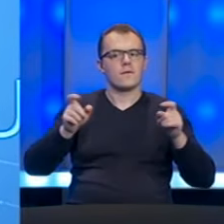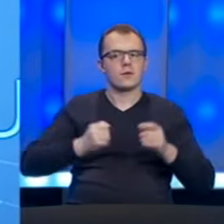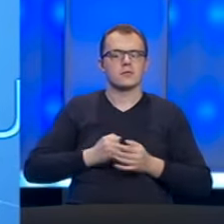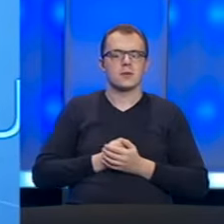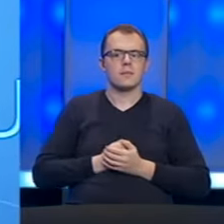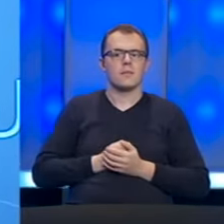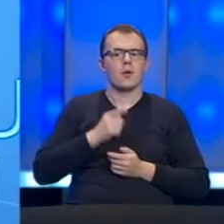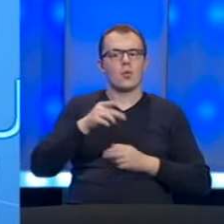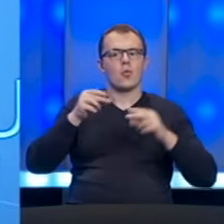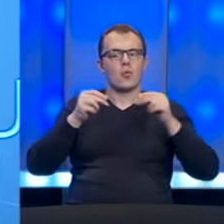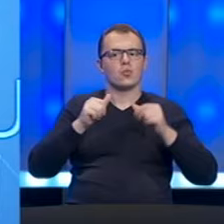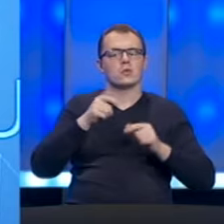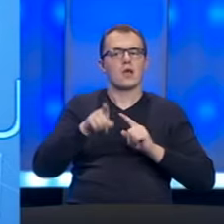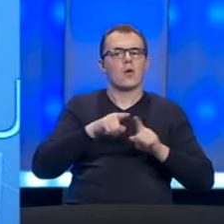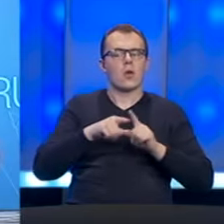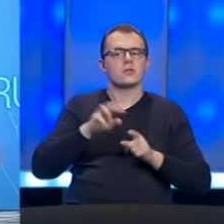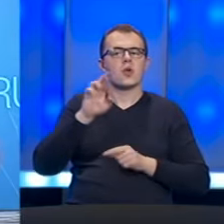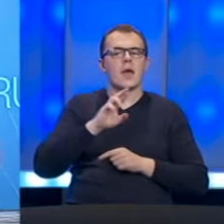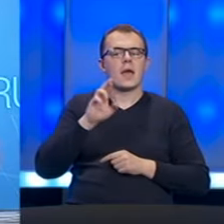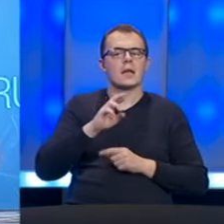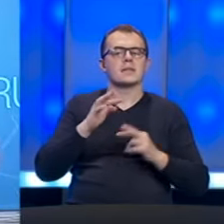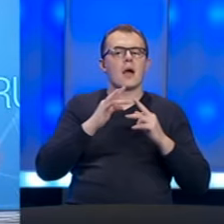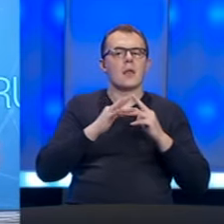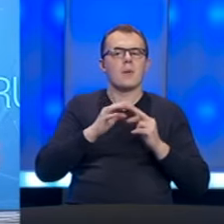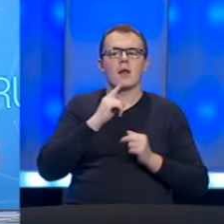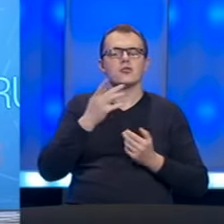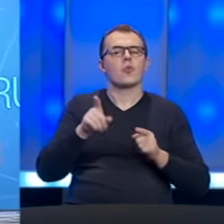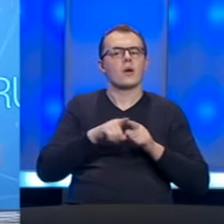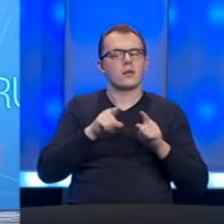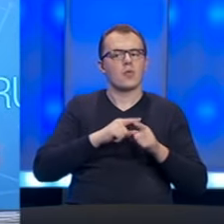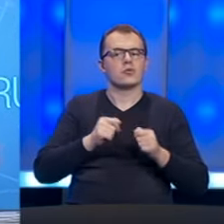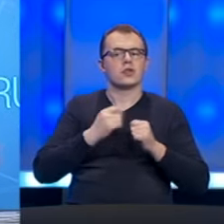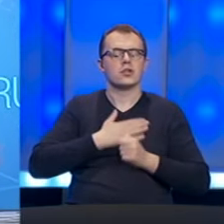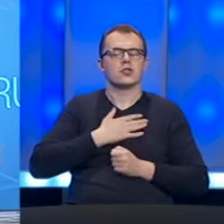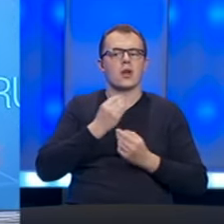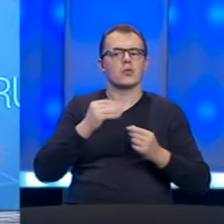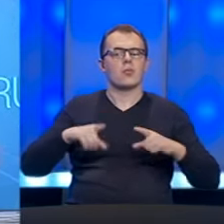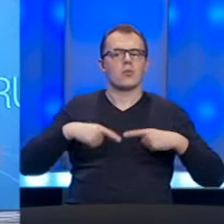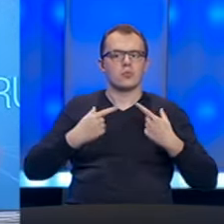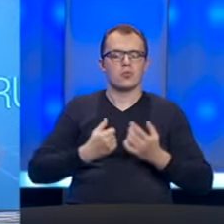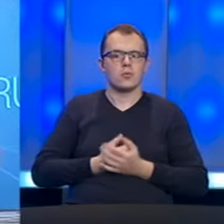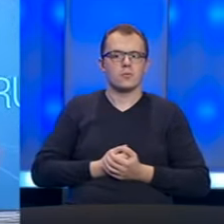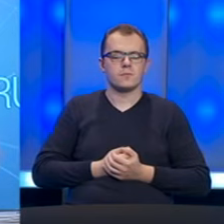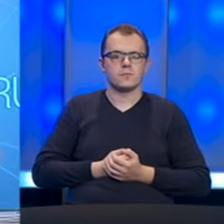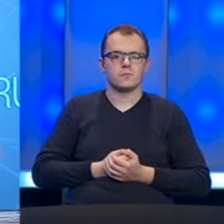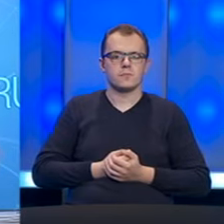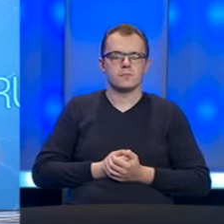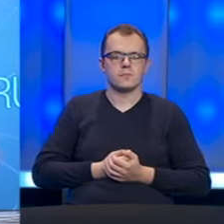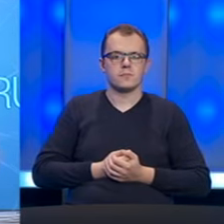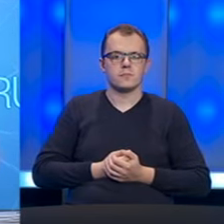COVID-19. U Tuzli je kolegica Enisa Alibalić koju također želim dobro jutro.